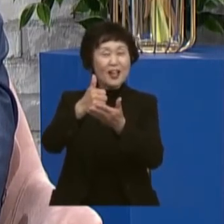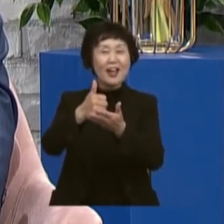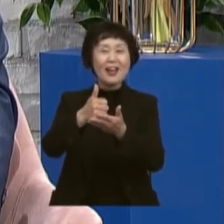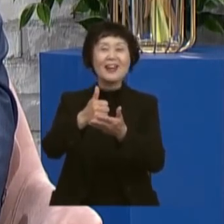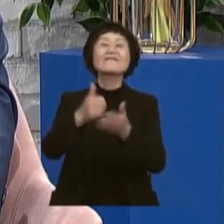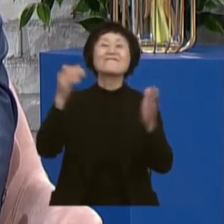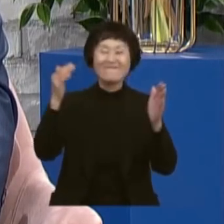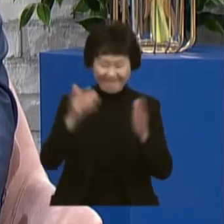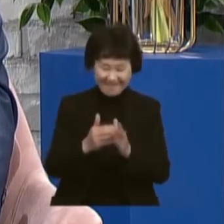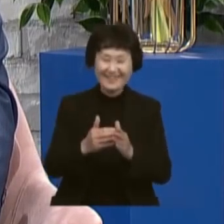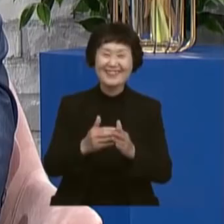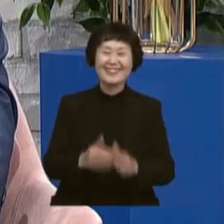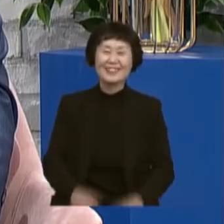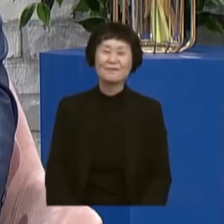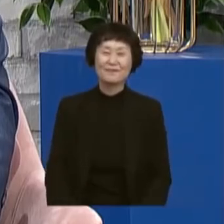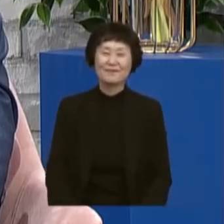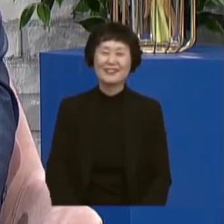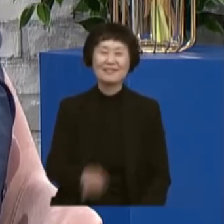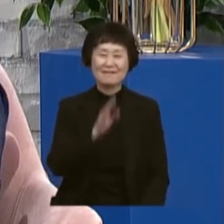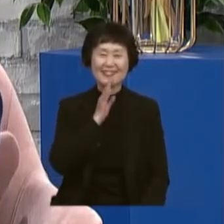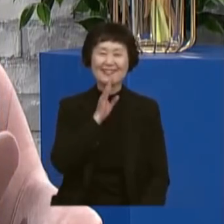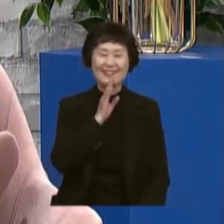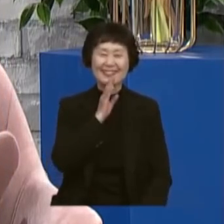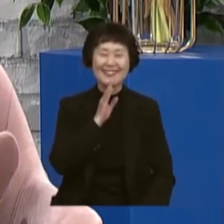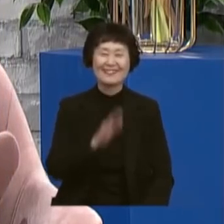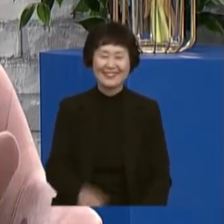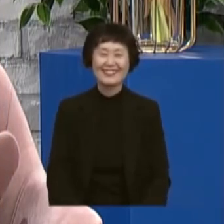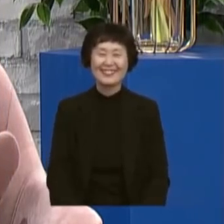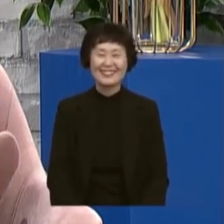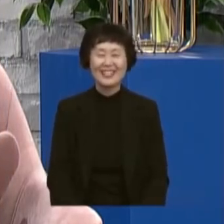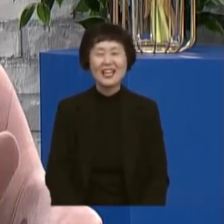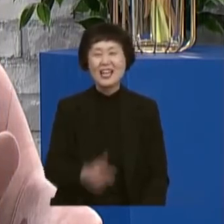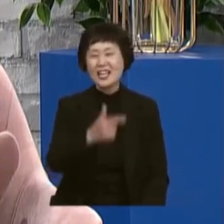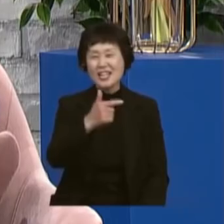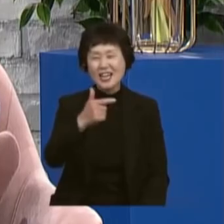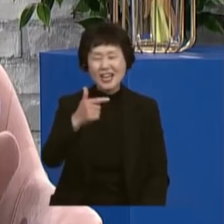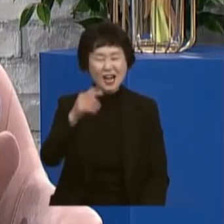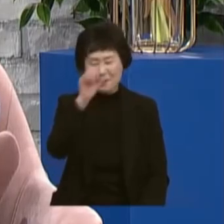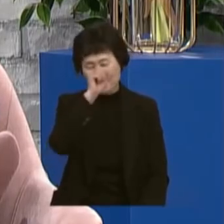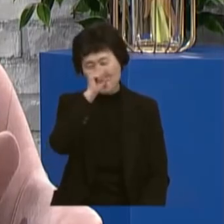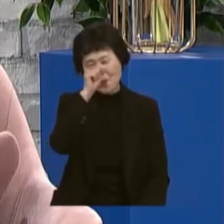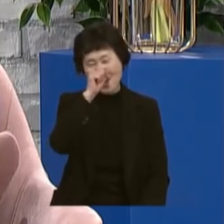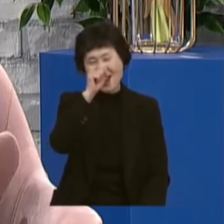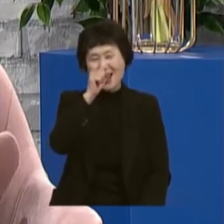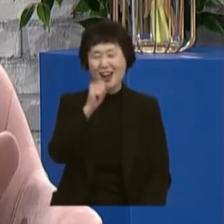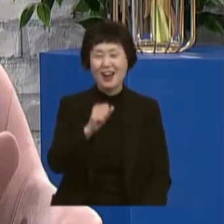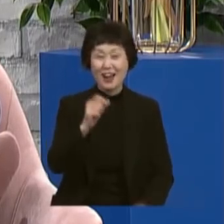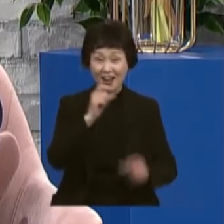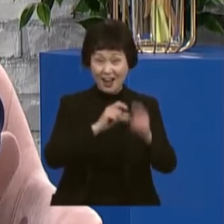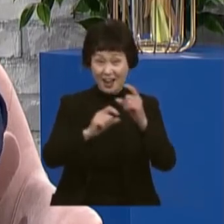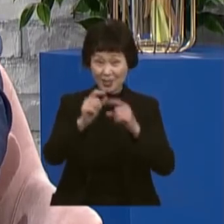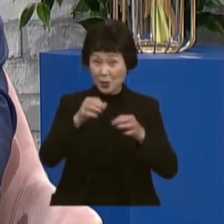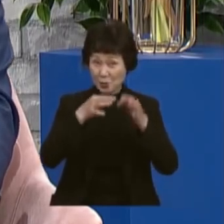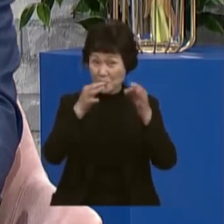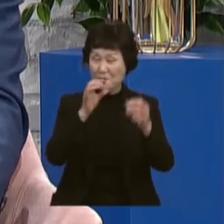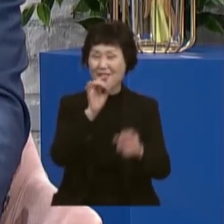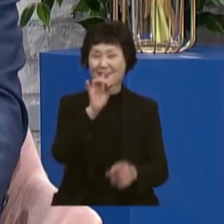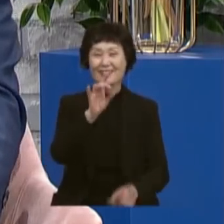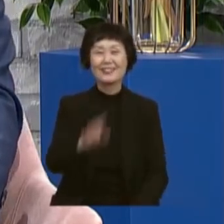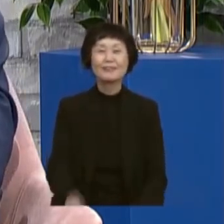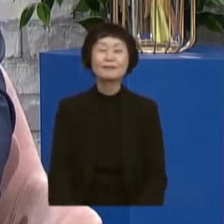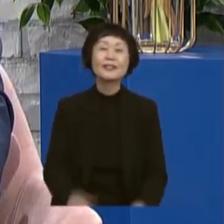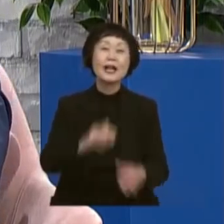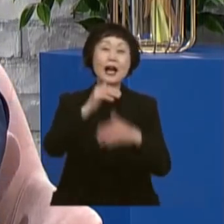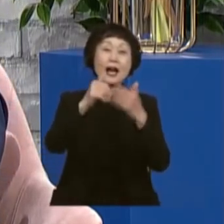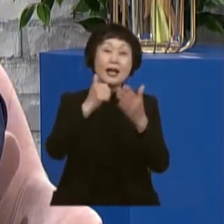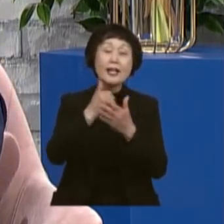하나님 여기까지만 그렇지 여기까지 해야지 정말 너무 좋아합니다. 더 하면 안 되겠죠? 네 실력 다 맞. 아니 그